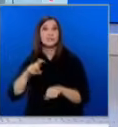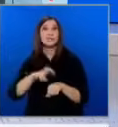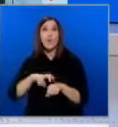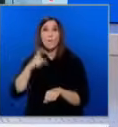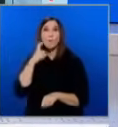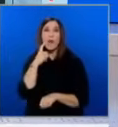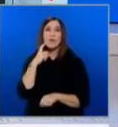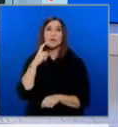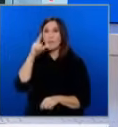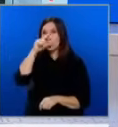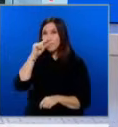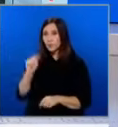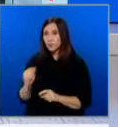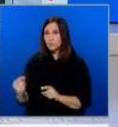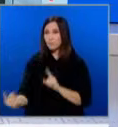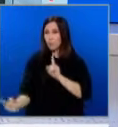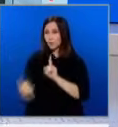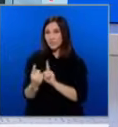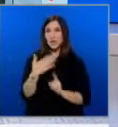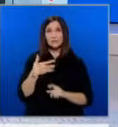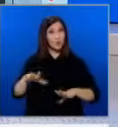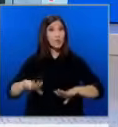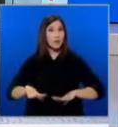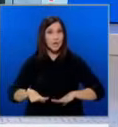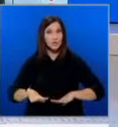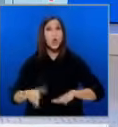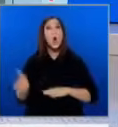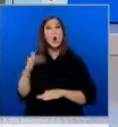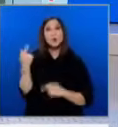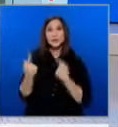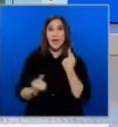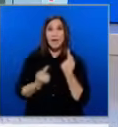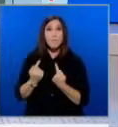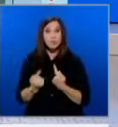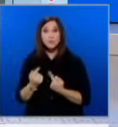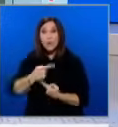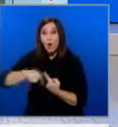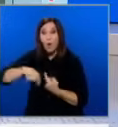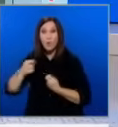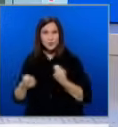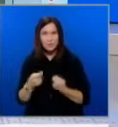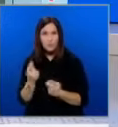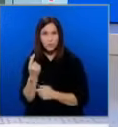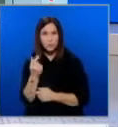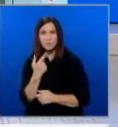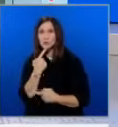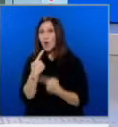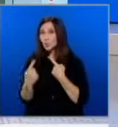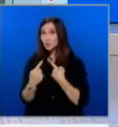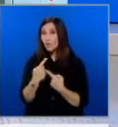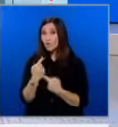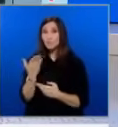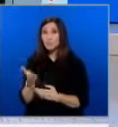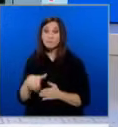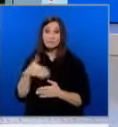Джо Байден и Владимир Путин посрещнаха своите граждани. Още за емоциите около сделката и подробности за условията